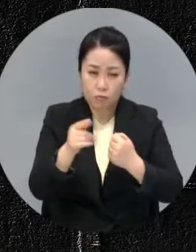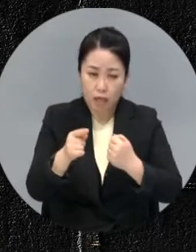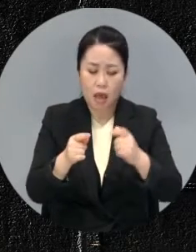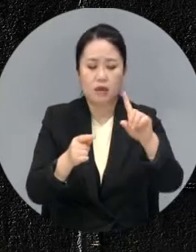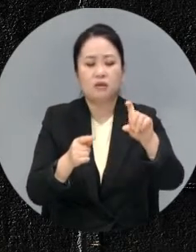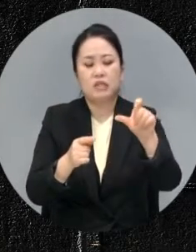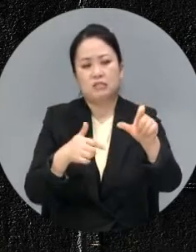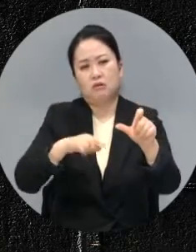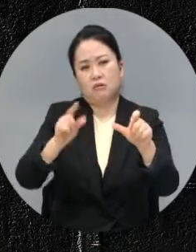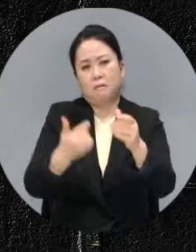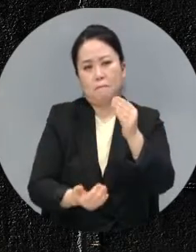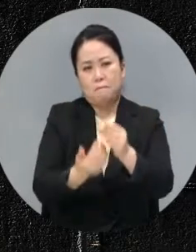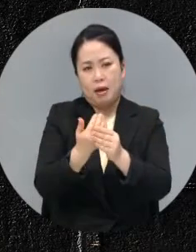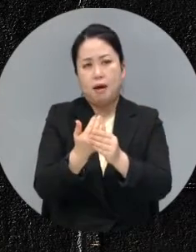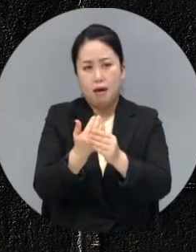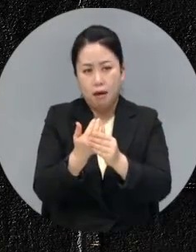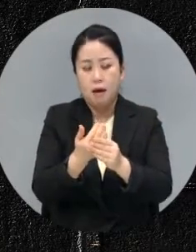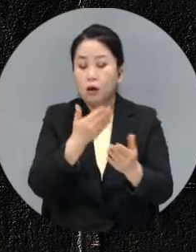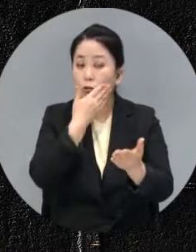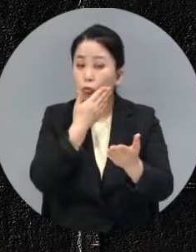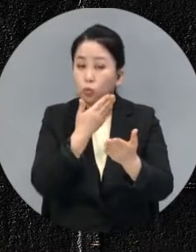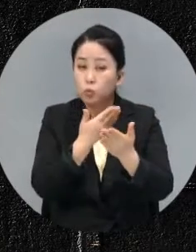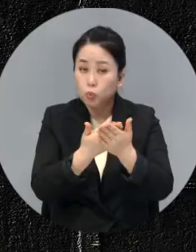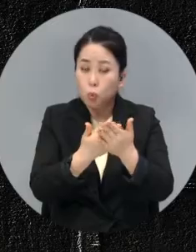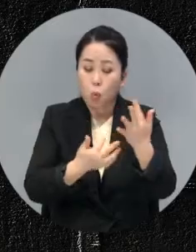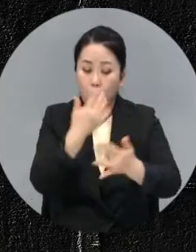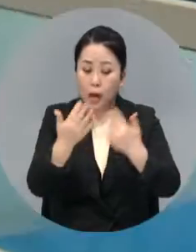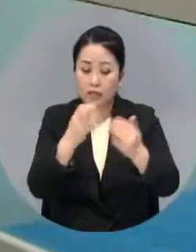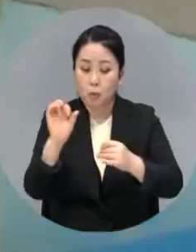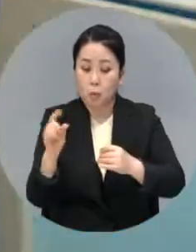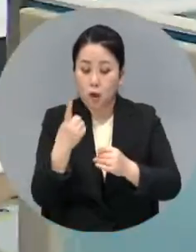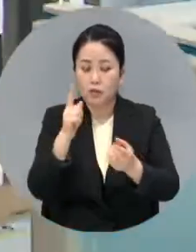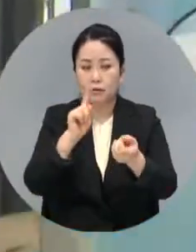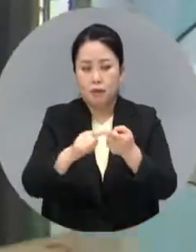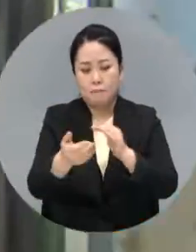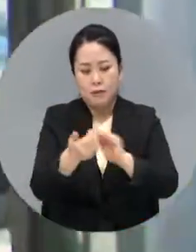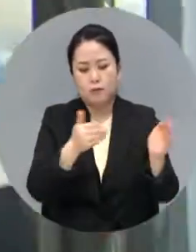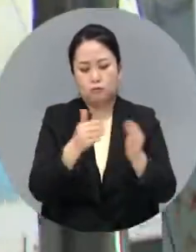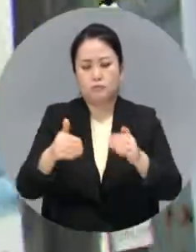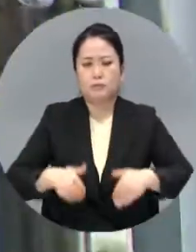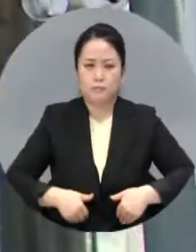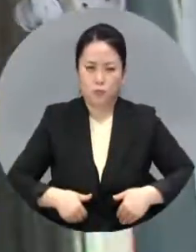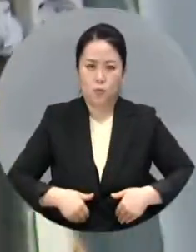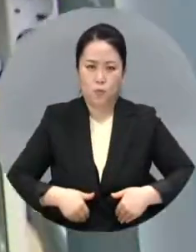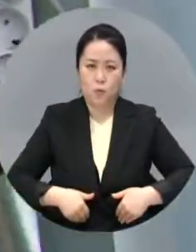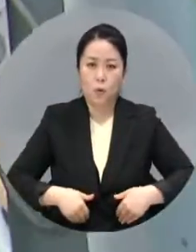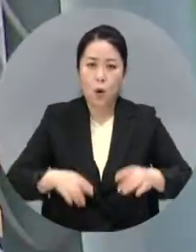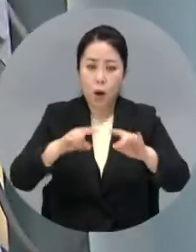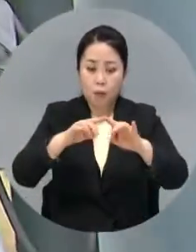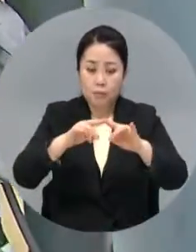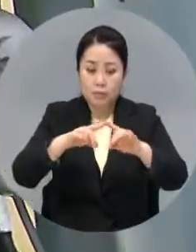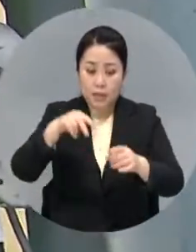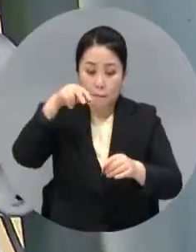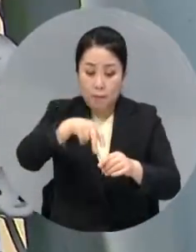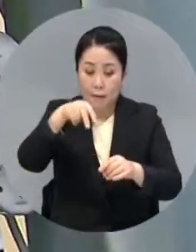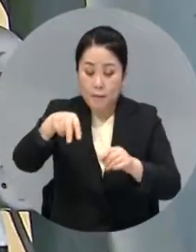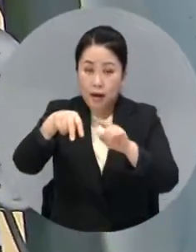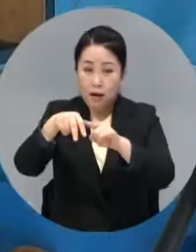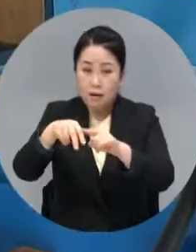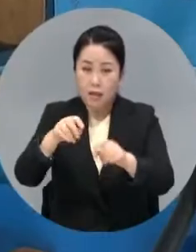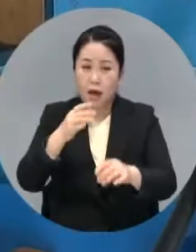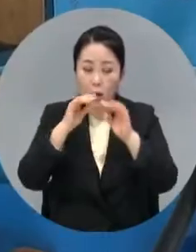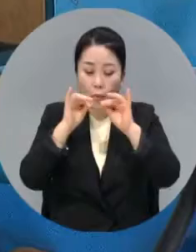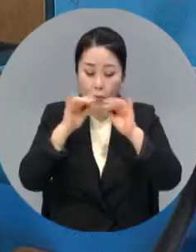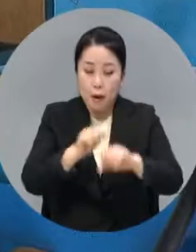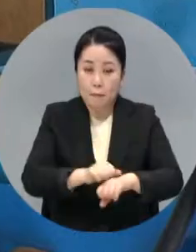달했습니다 주요 화제 요인에 대한 대비가 필요합니다 콘센트에 먼지가 쌓이거나 노후 전선에서 전기 불꽃이